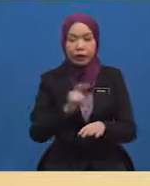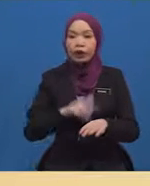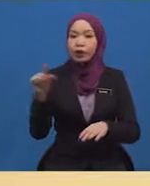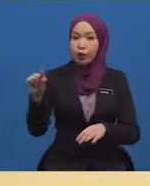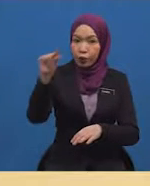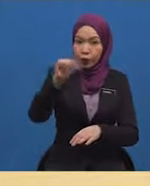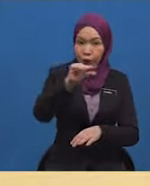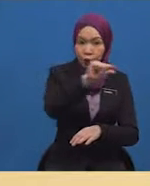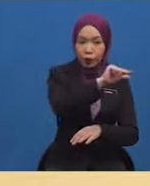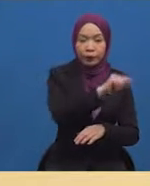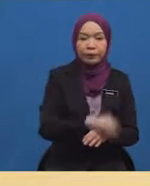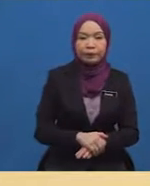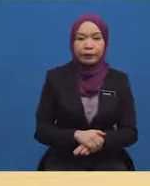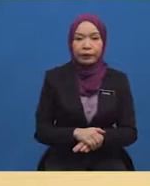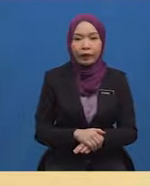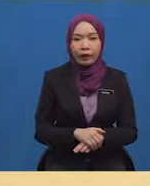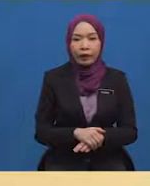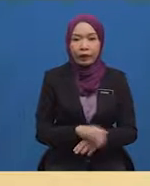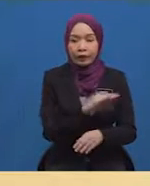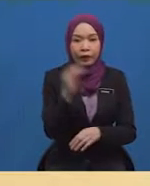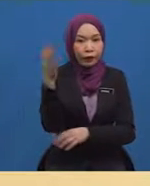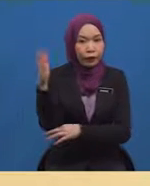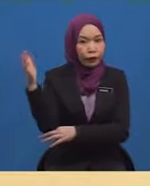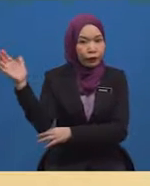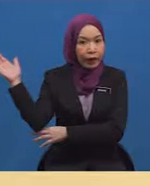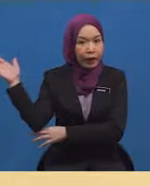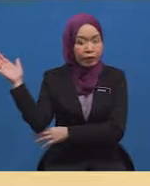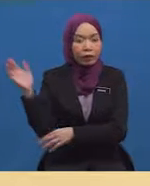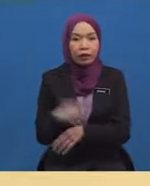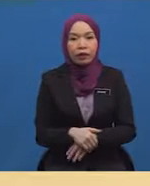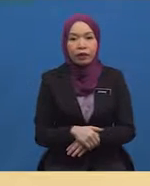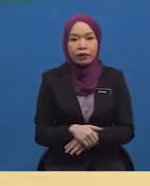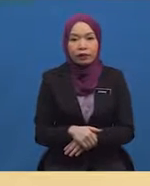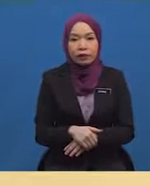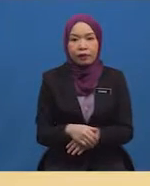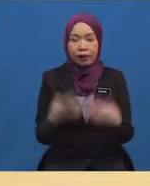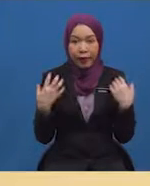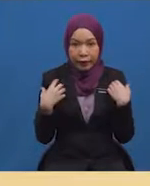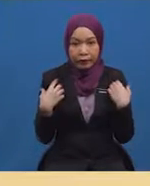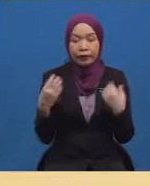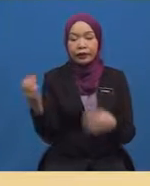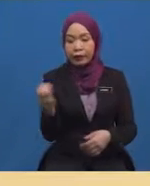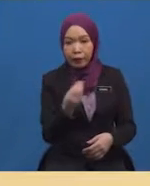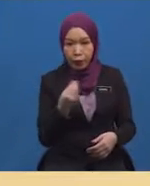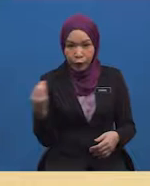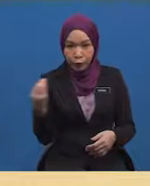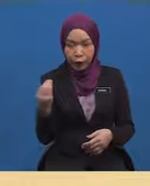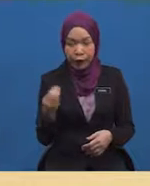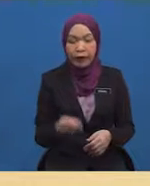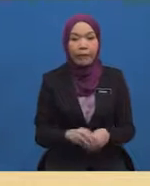paya serta kawasan berhutan tebal pula mempunyai taburan penduduk yang jarang.